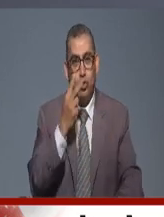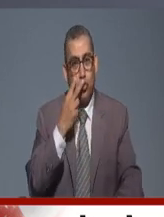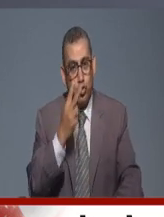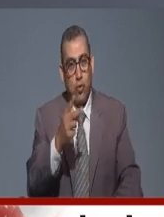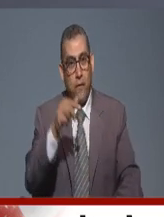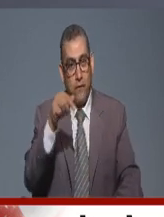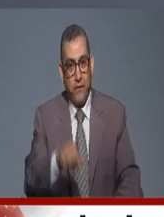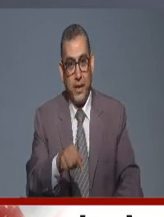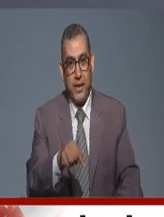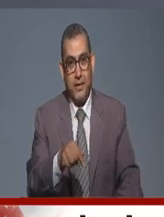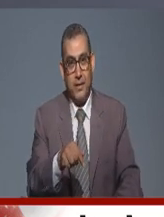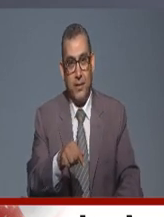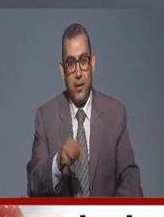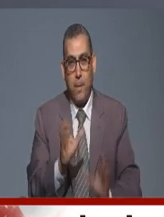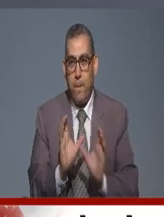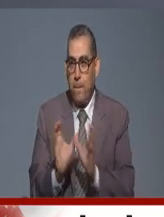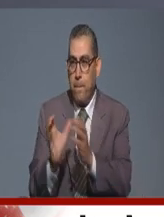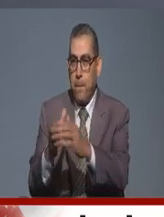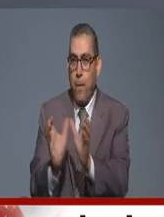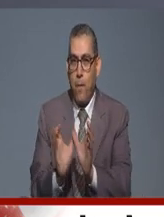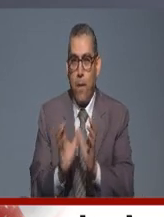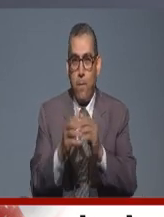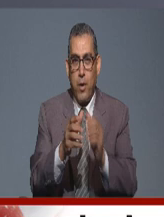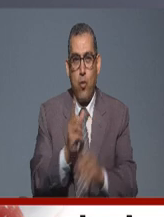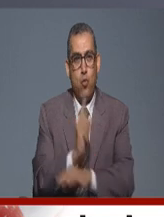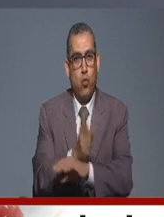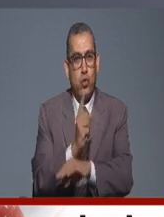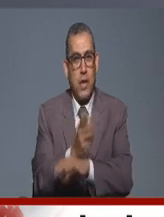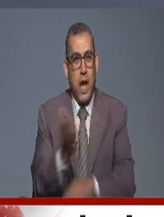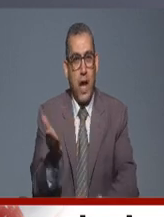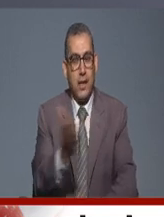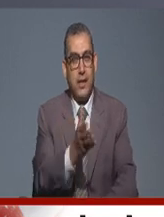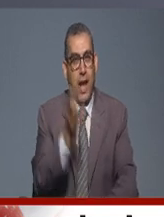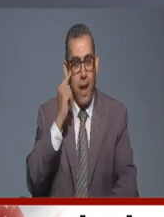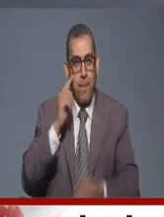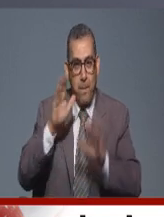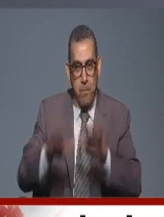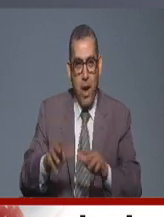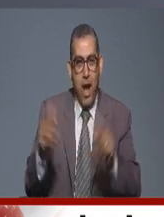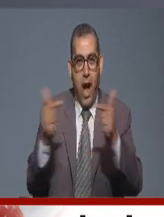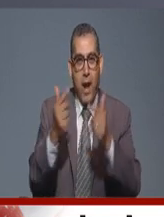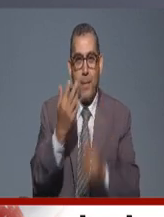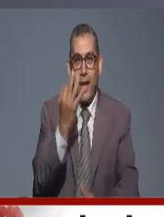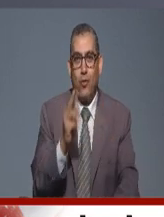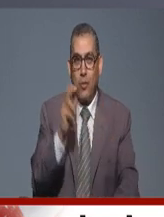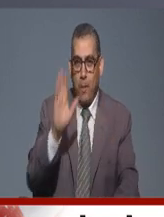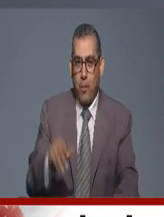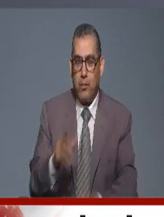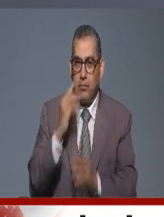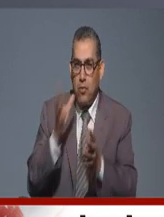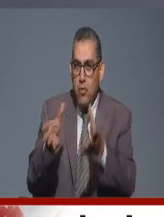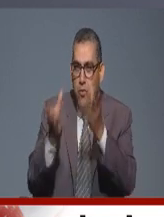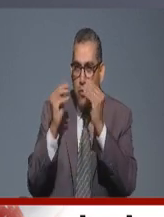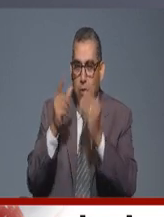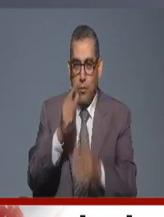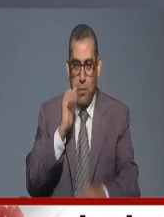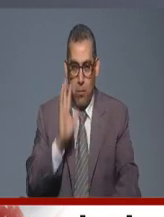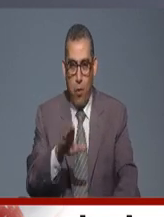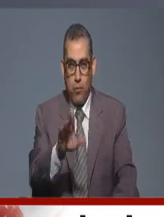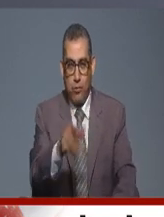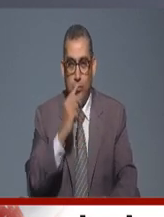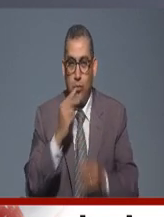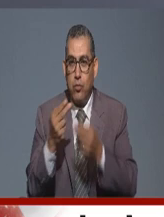فيها مجموعه من الاساتذه اللي عصروا حرب اكتوبر ودرسوا وبدير